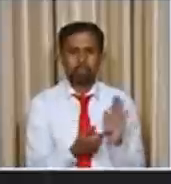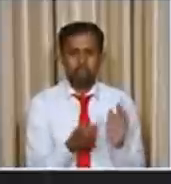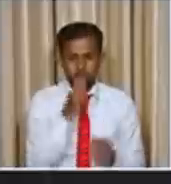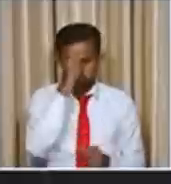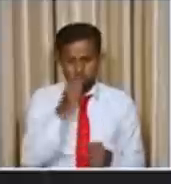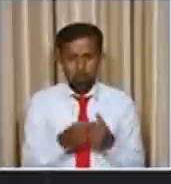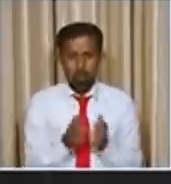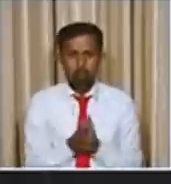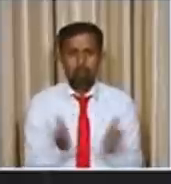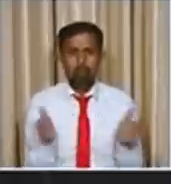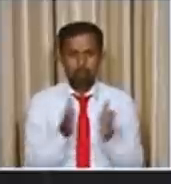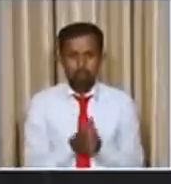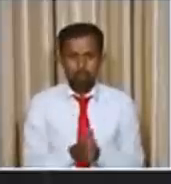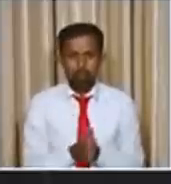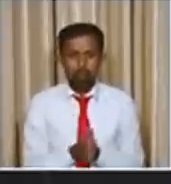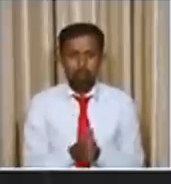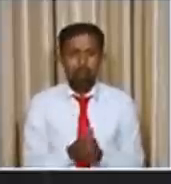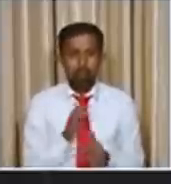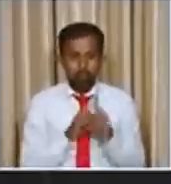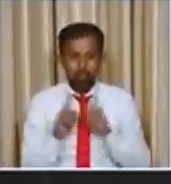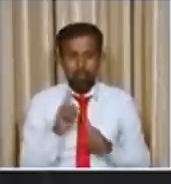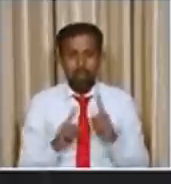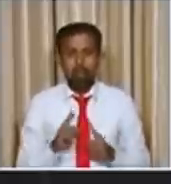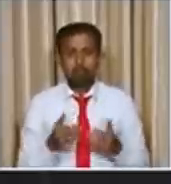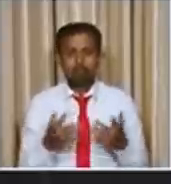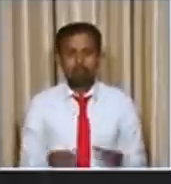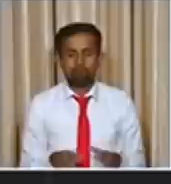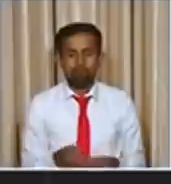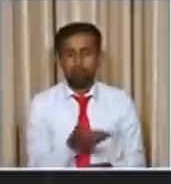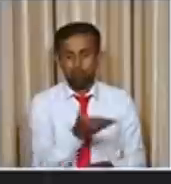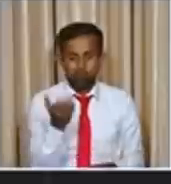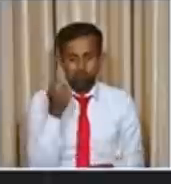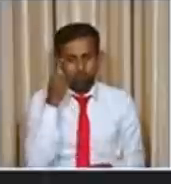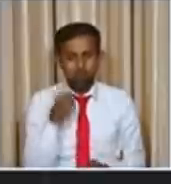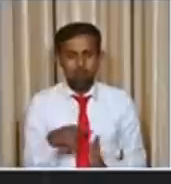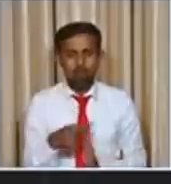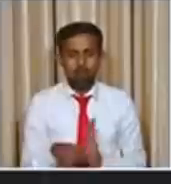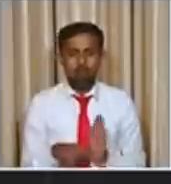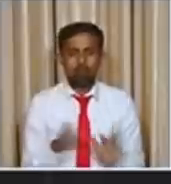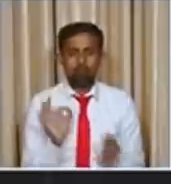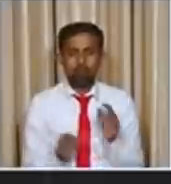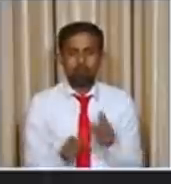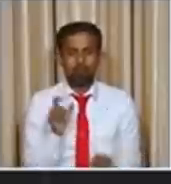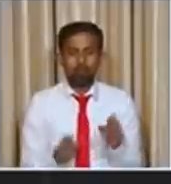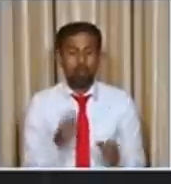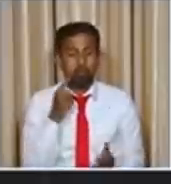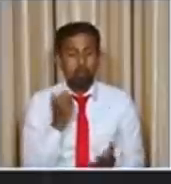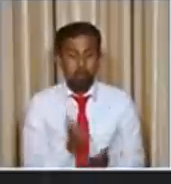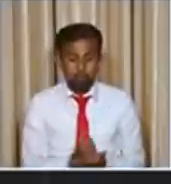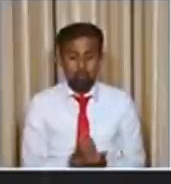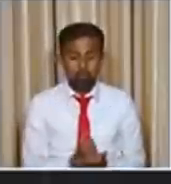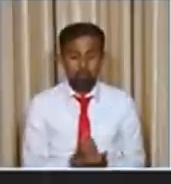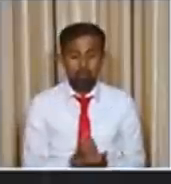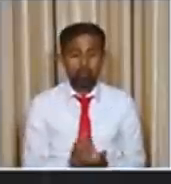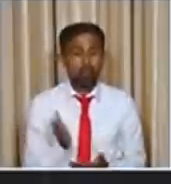நாங்கள் பேசினேன். இப்போ உங்களுக்கு தெரியும் தோட்டத்தில் மக்கள் எவ்வளோ கஷ்டமாக இருக்கிறன்னு, அவங்களுக்கு சம்பளம் கிடைக்க மாட்டாங்க,